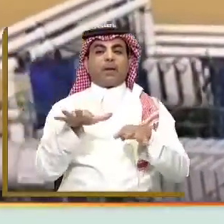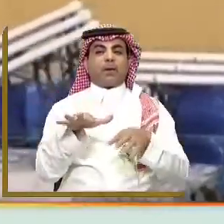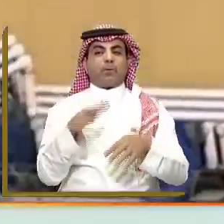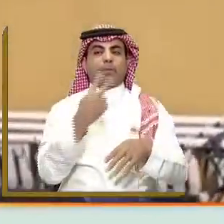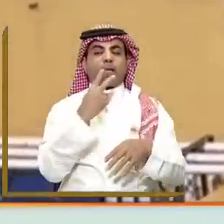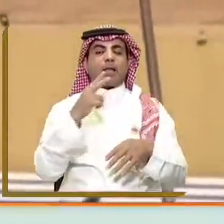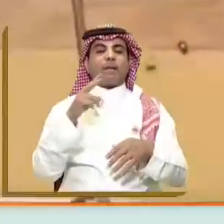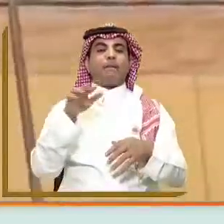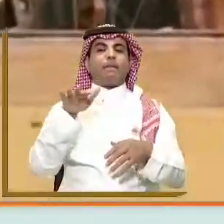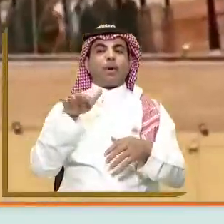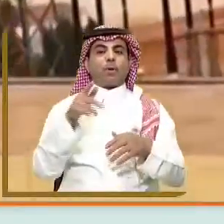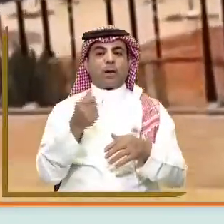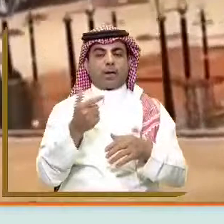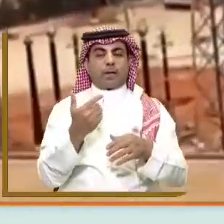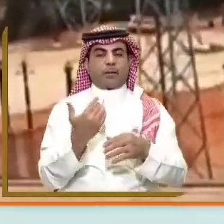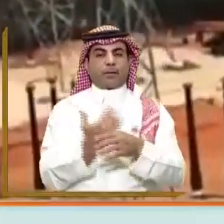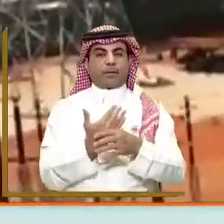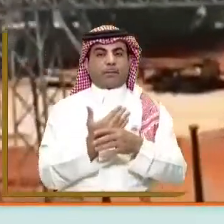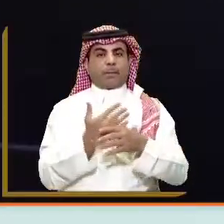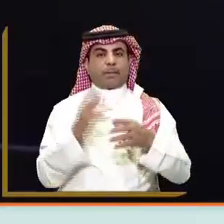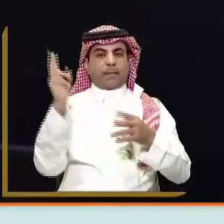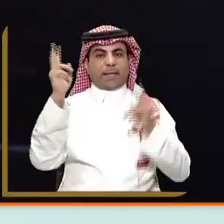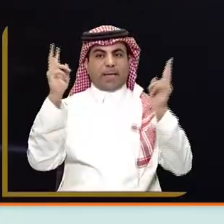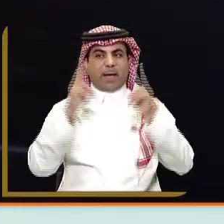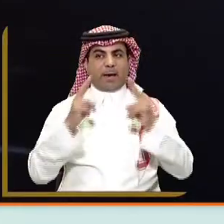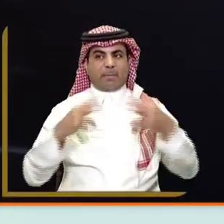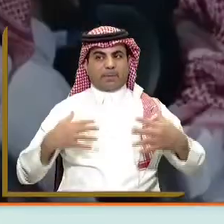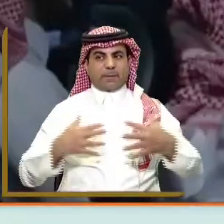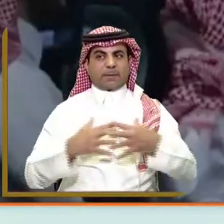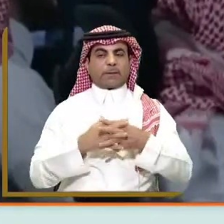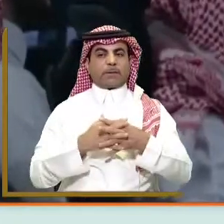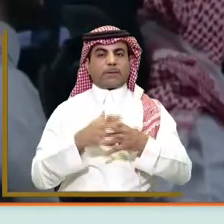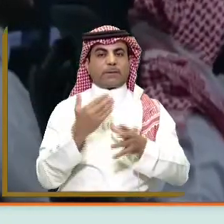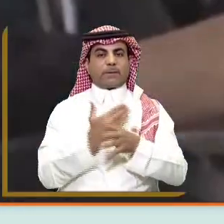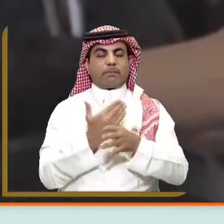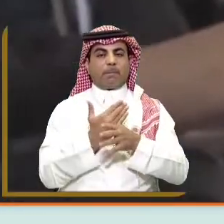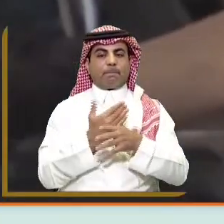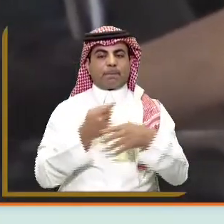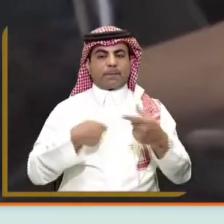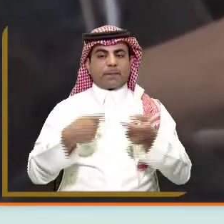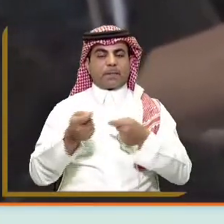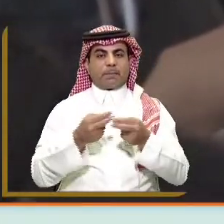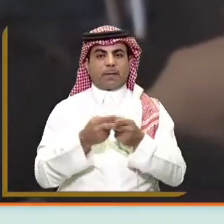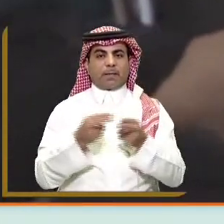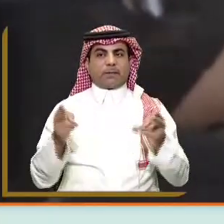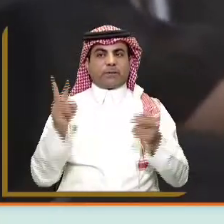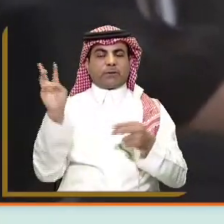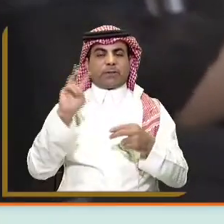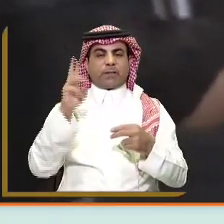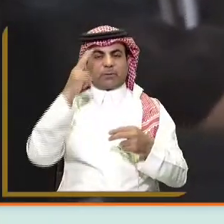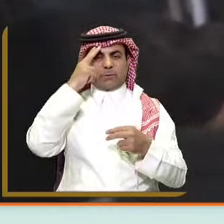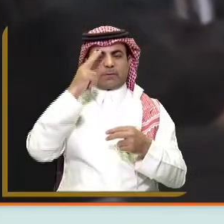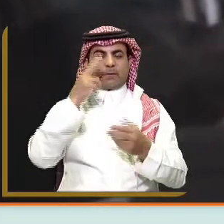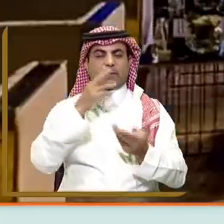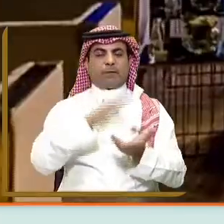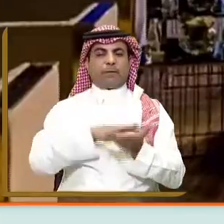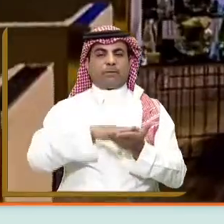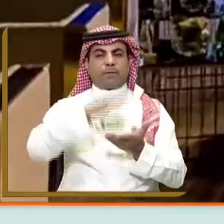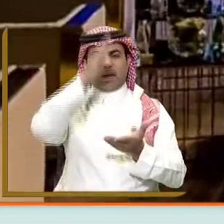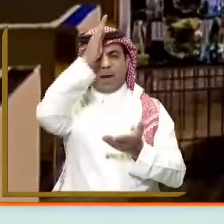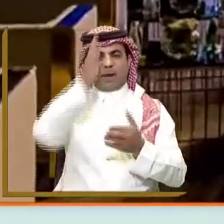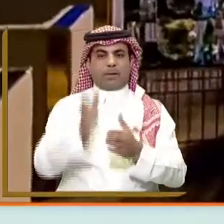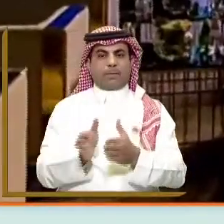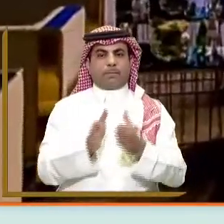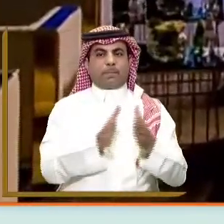ب11 مليار و200 مليون ريال لإنشاء مشروع الربط الكهربائي والاتفاق على تعزيز فرص الاستثمار للشركات السعودية في العراق. في الدورة